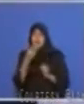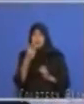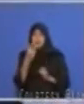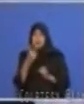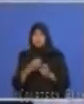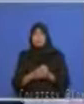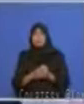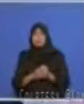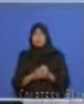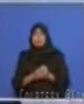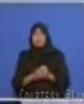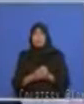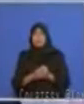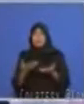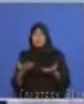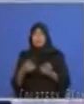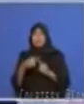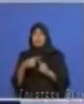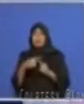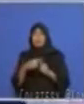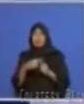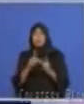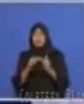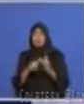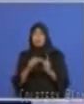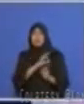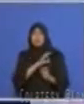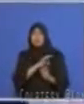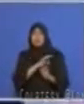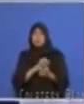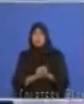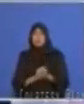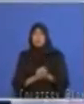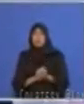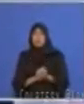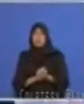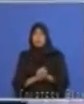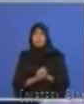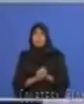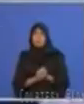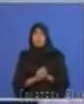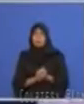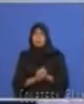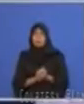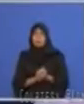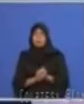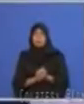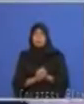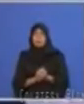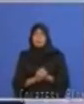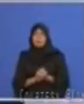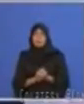melaksanakan Apa tugas wakil gubernur pada nomor pada ee